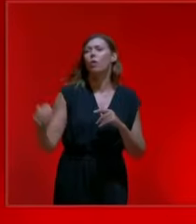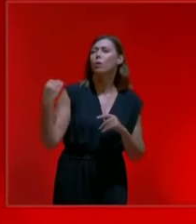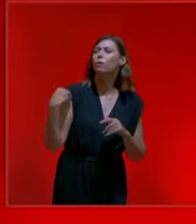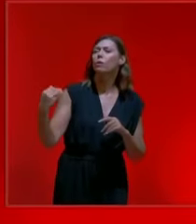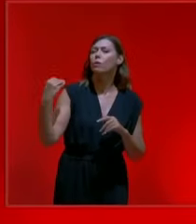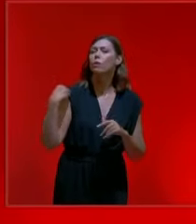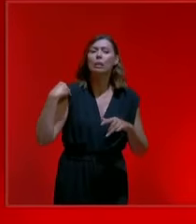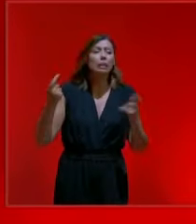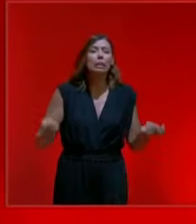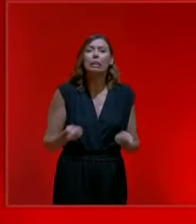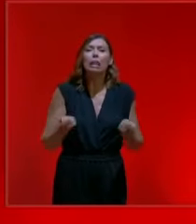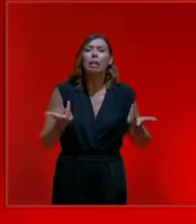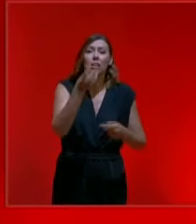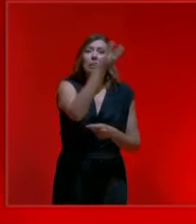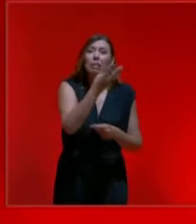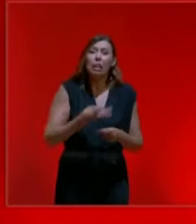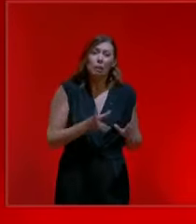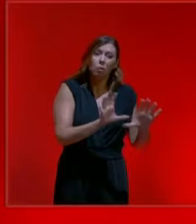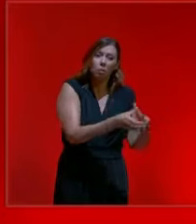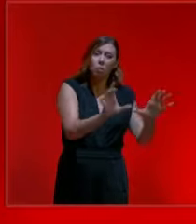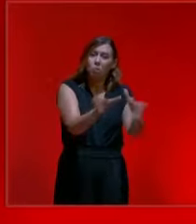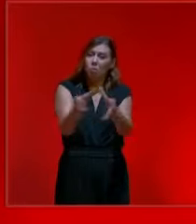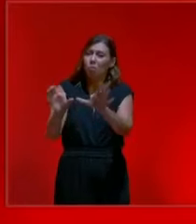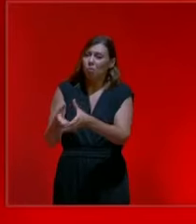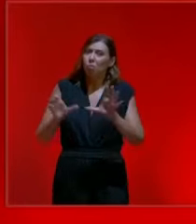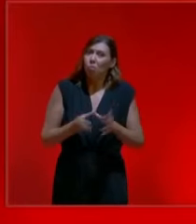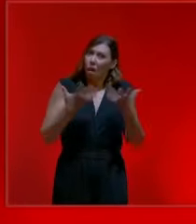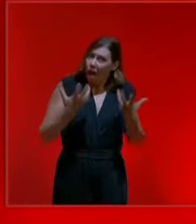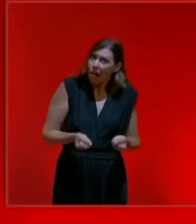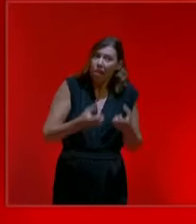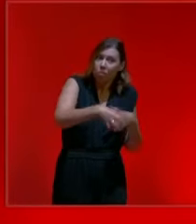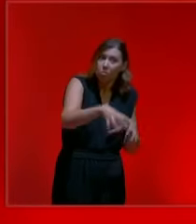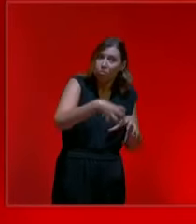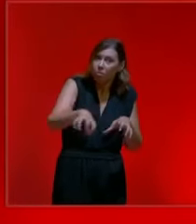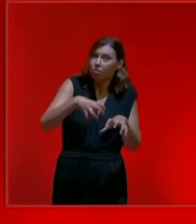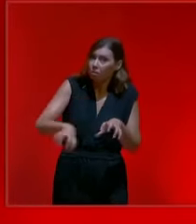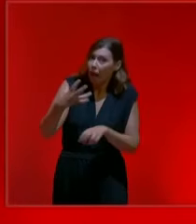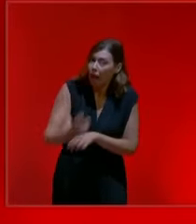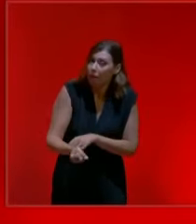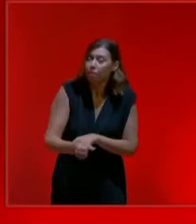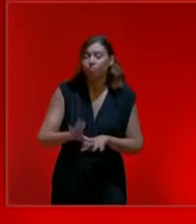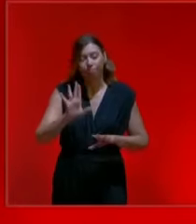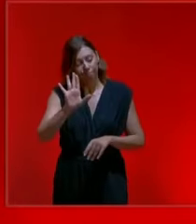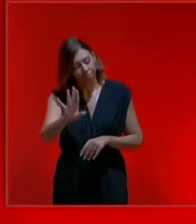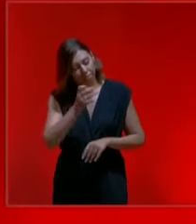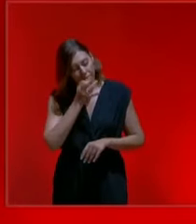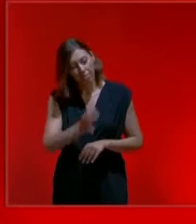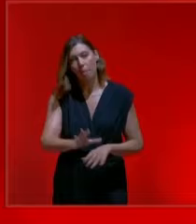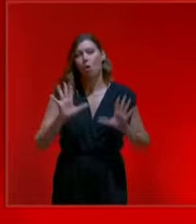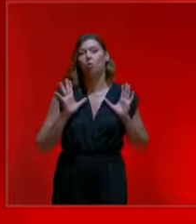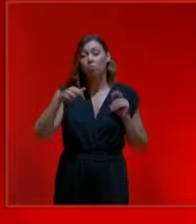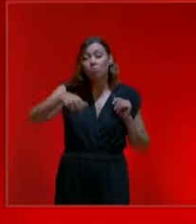πρέπει να πούμε, πρέπει να παραδεχτούμε ότι επιτρέψαμε στην εσωτερική μας λειτουργία σε τάσεις να λειτουργούν πέρα από τα επιτρεπόμενα